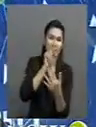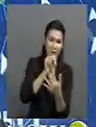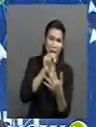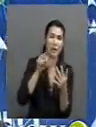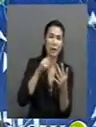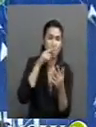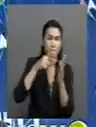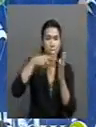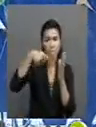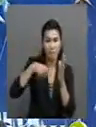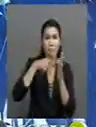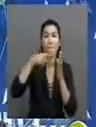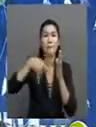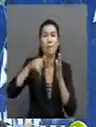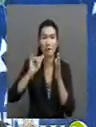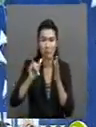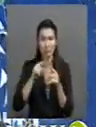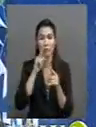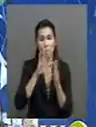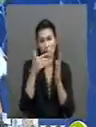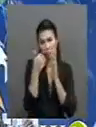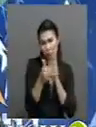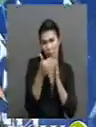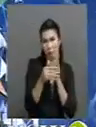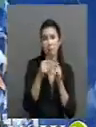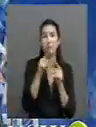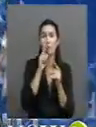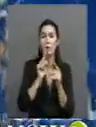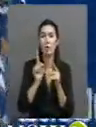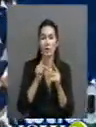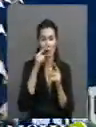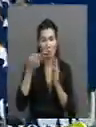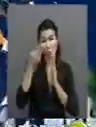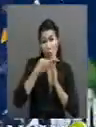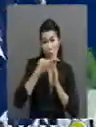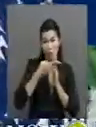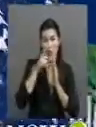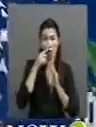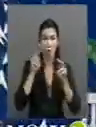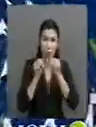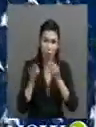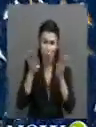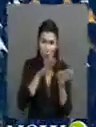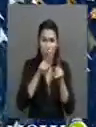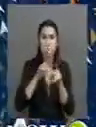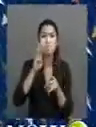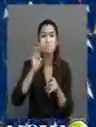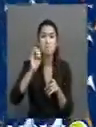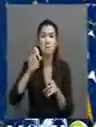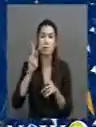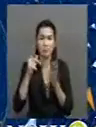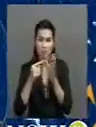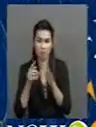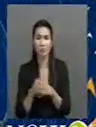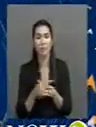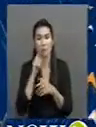จังหวัดแพร่จังหวัดพะเยานะครับส่วนบริเวณทางด้านภาคอีสานนั่นก็คือบริเวณของพื้นที่หนองคายนครพนมและบึงกาฬนะครับและบริเวณ